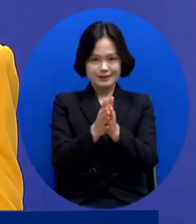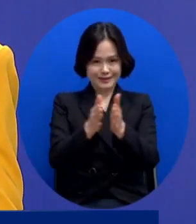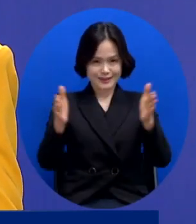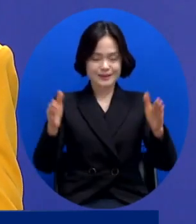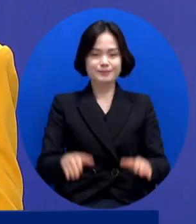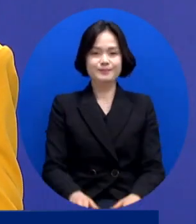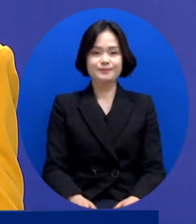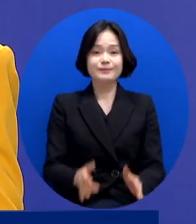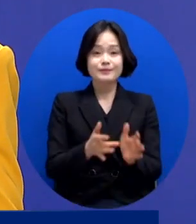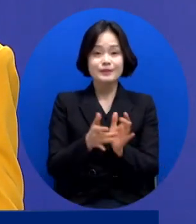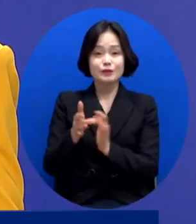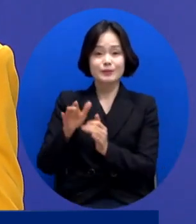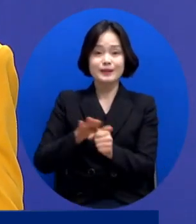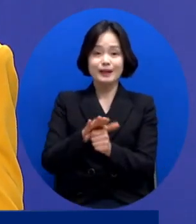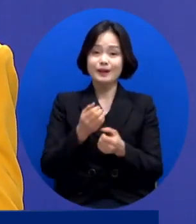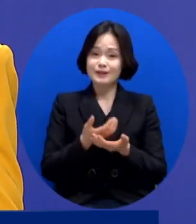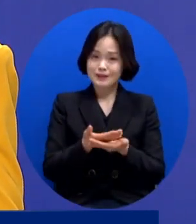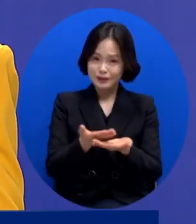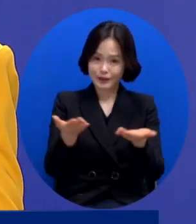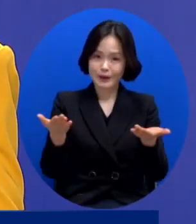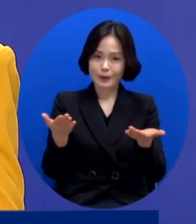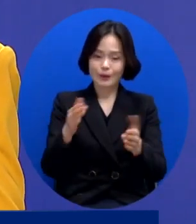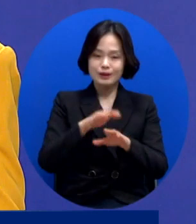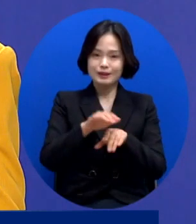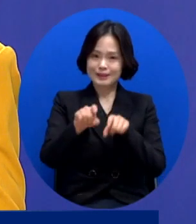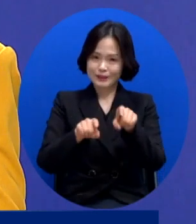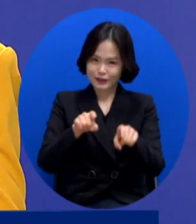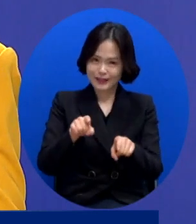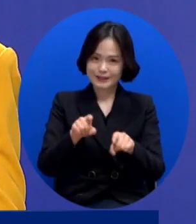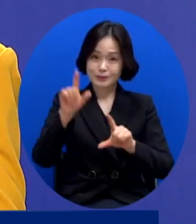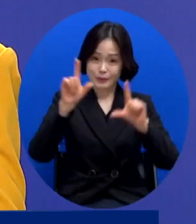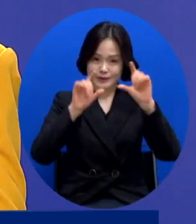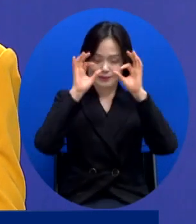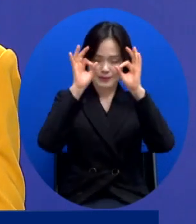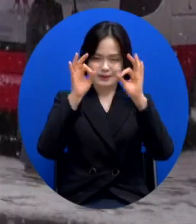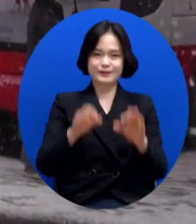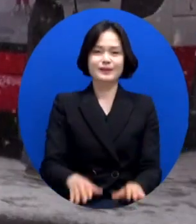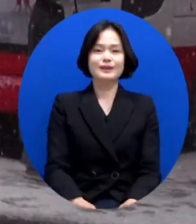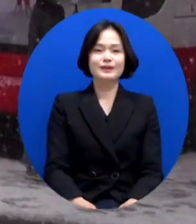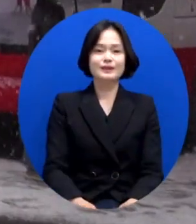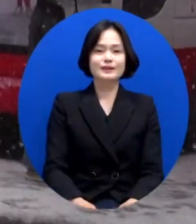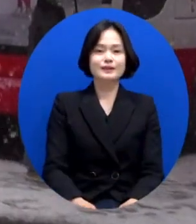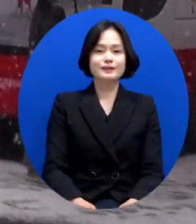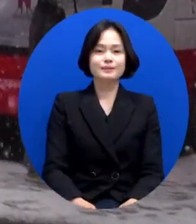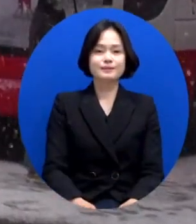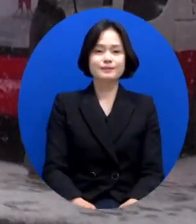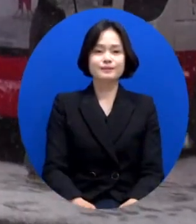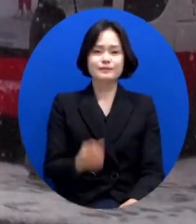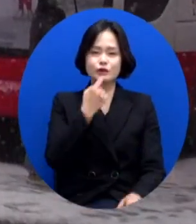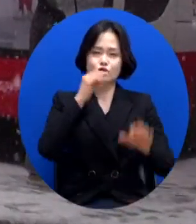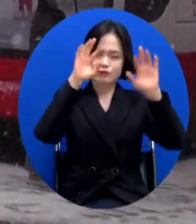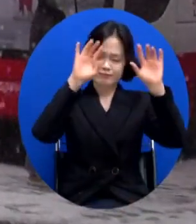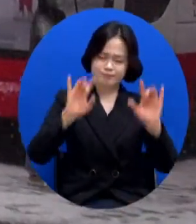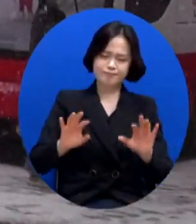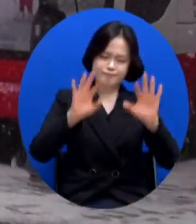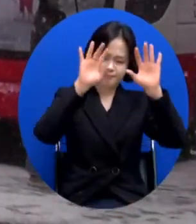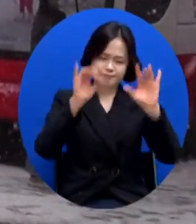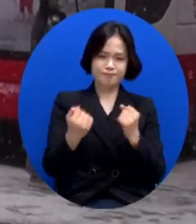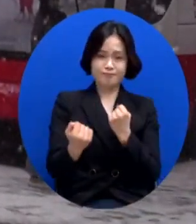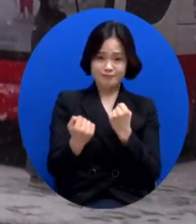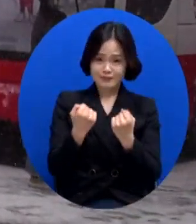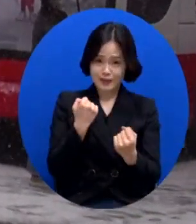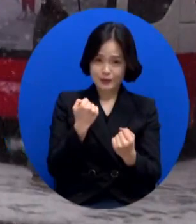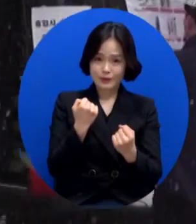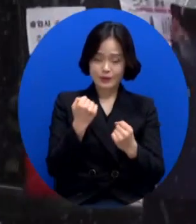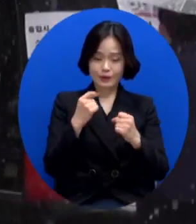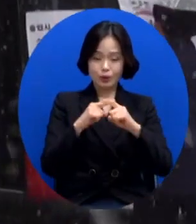전 왔고 나눔을 실천하는 뜻 게판 현장에 다녀왔습니다 김민혜 기자입니다 함박눈이 쏟아지는 궂은 날씨에도